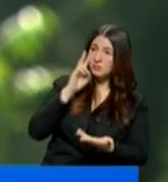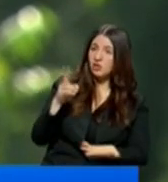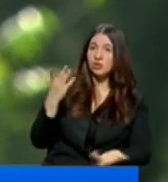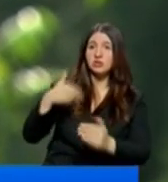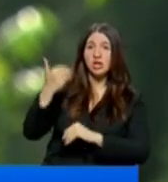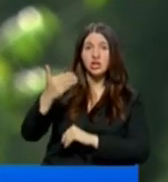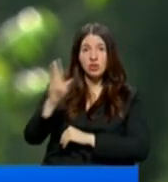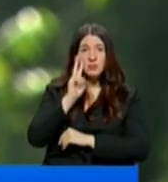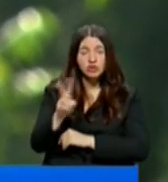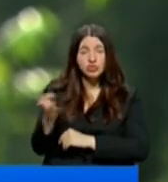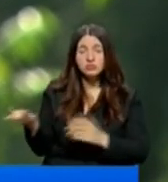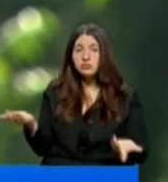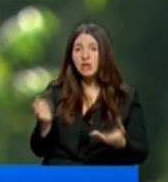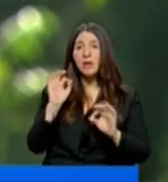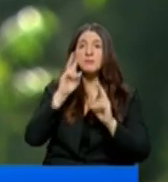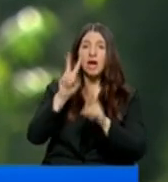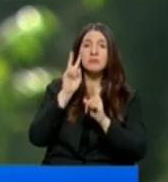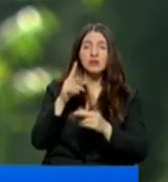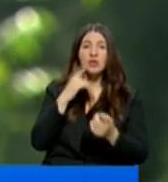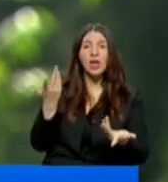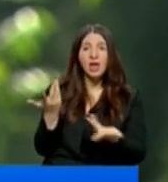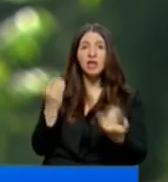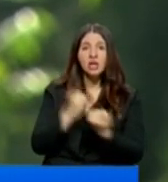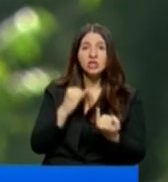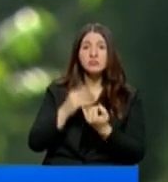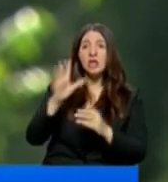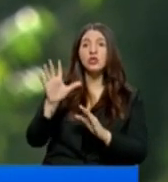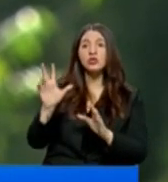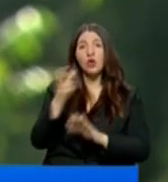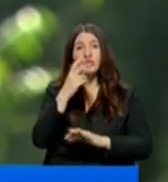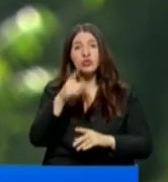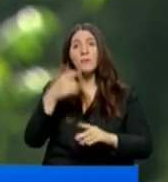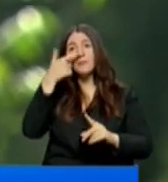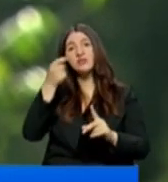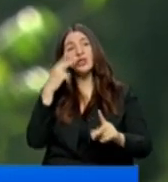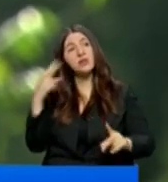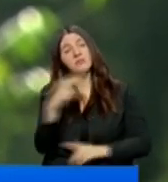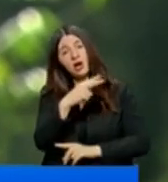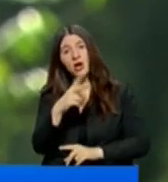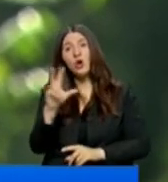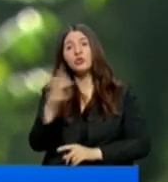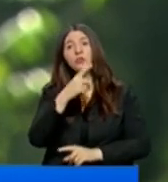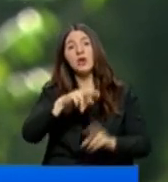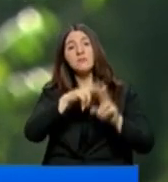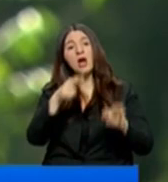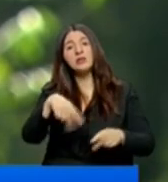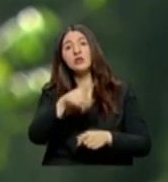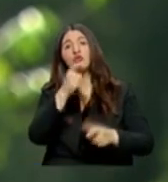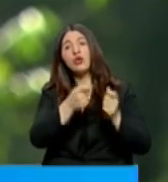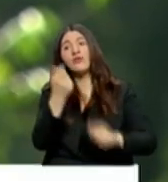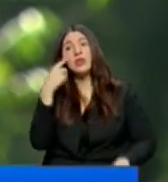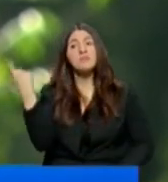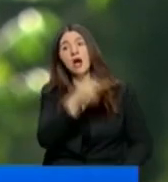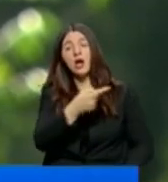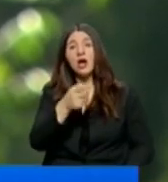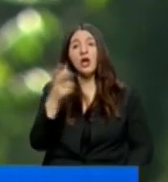bakacağız, geleceğine mi bakacağız? Hep bak diyor. Kardeşim sen dön bir şu benzin fiyatlarına bak. Dön şu mağazadaki süt